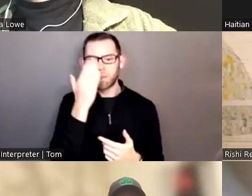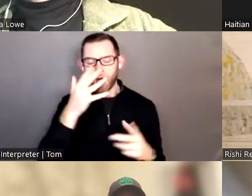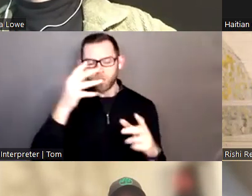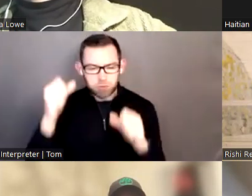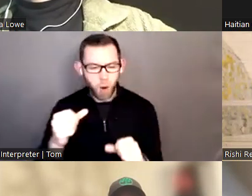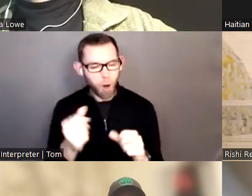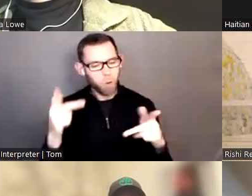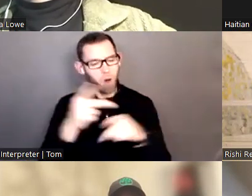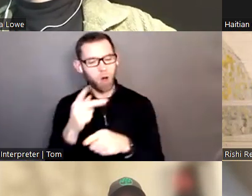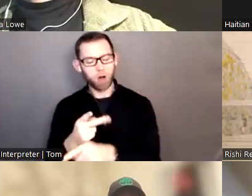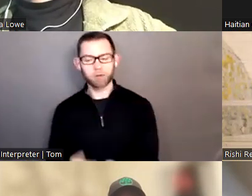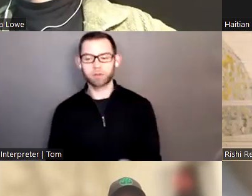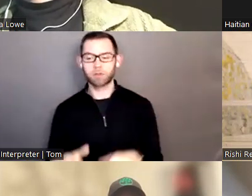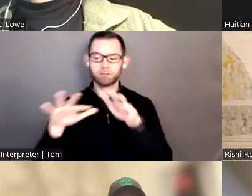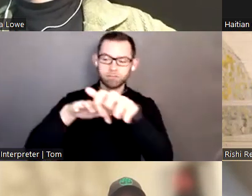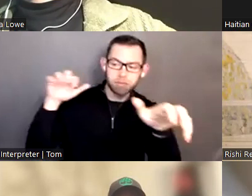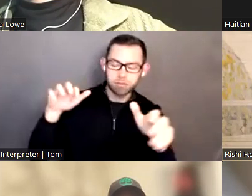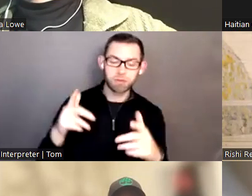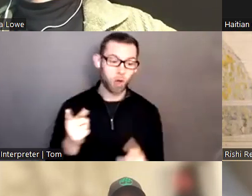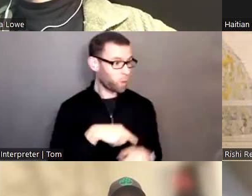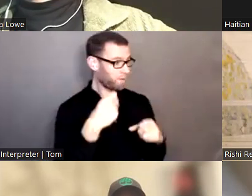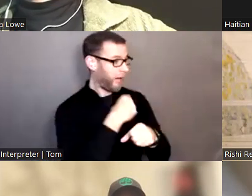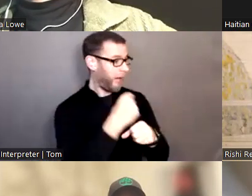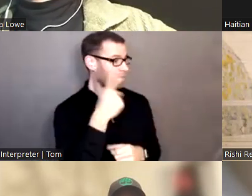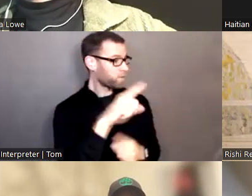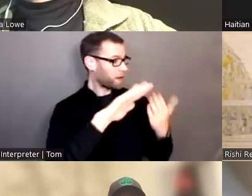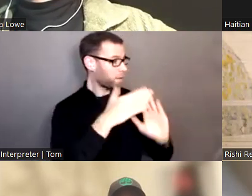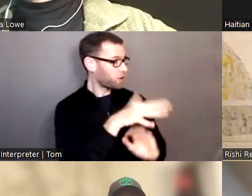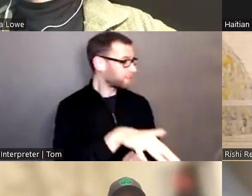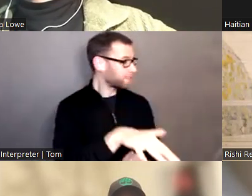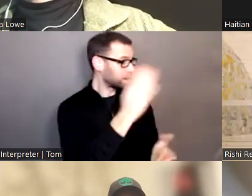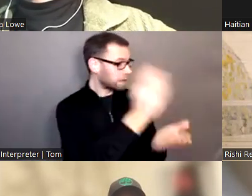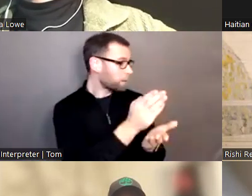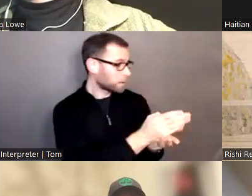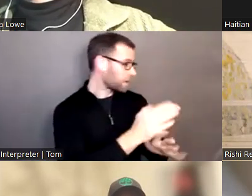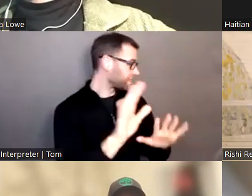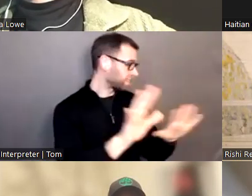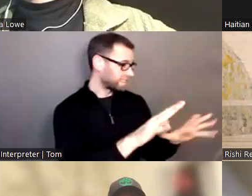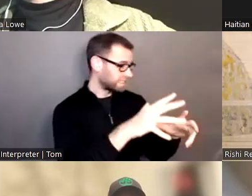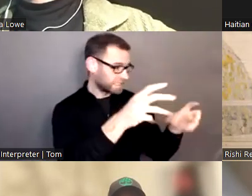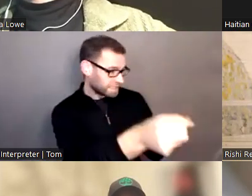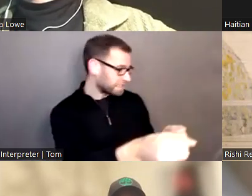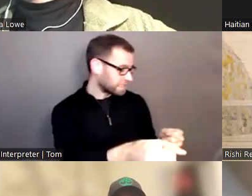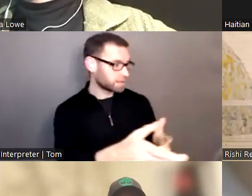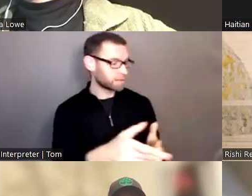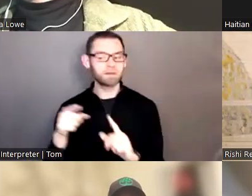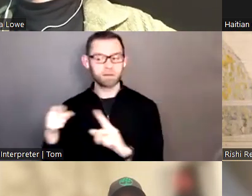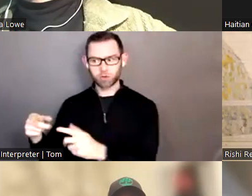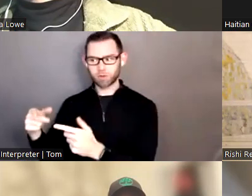et trafic yo tout bagage ça yo pour le camper yo